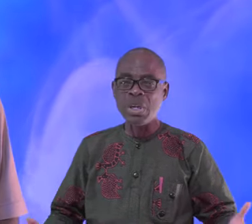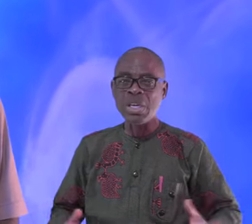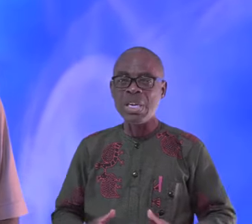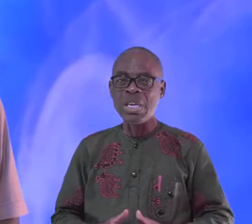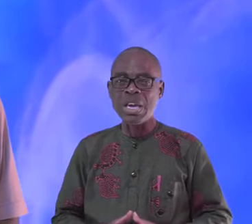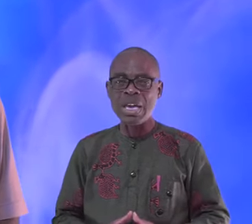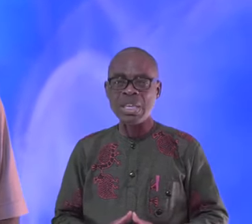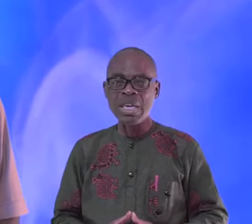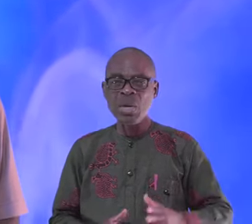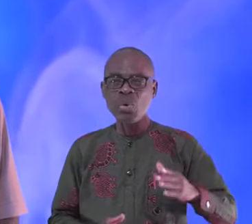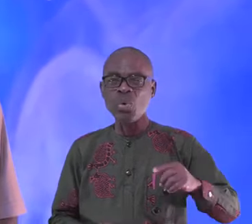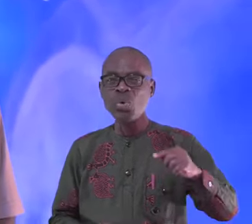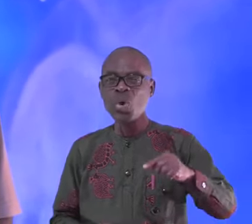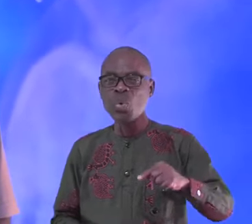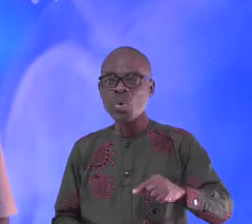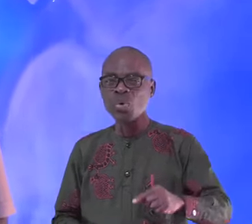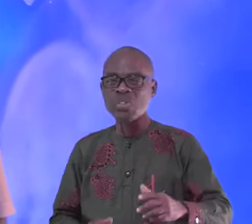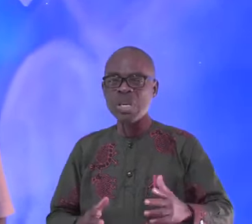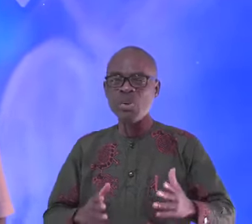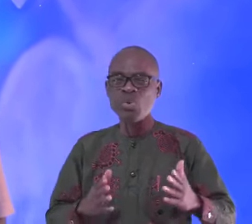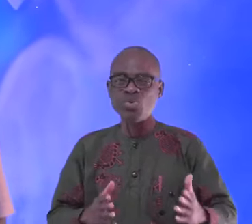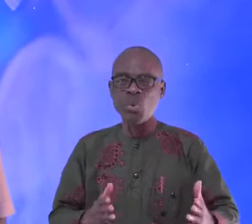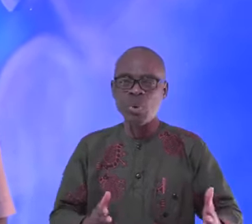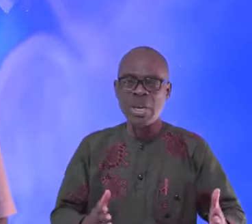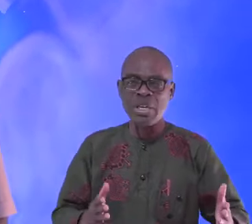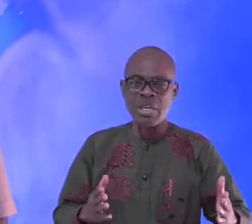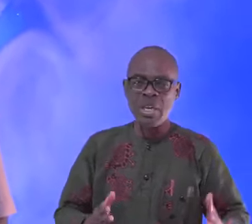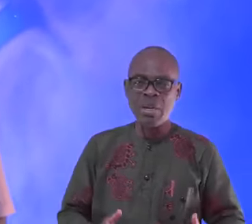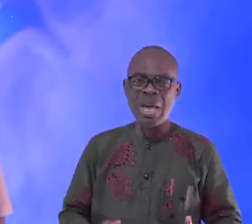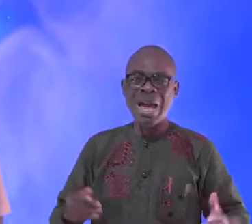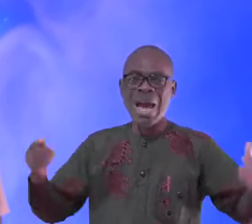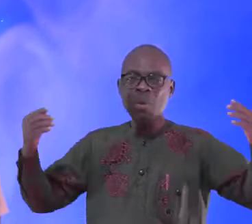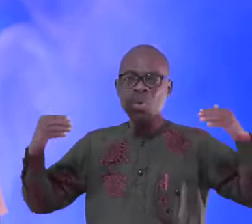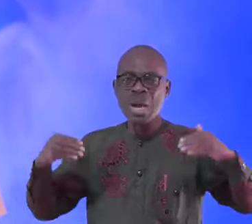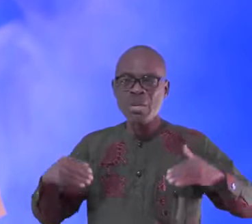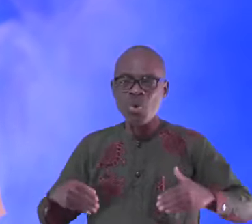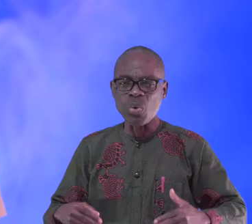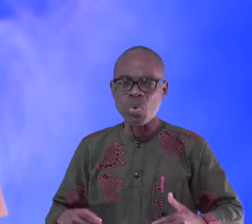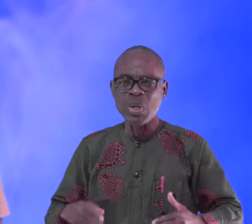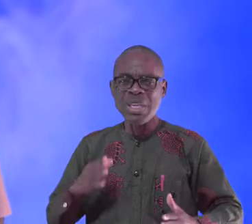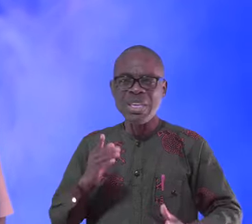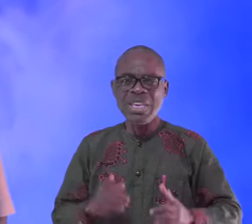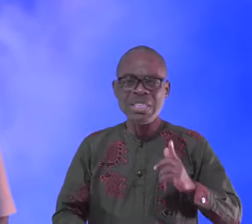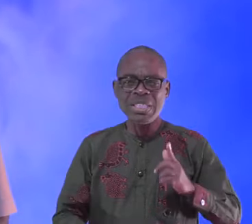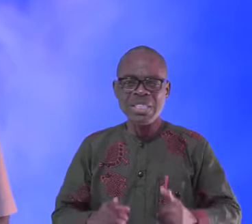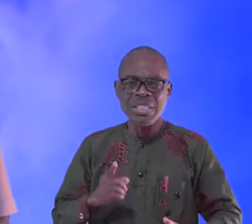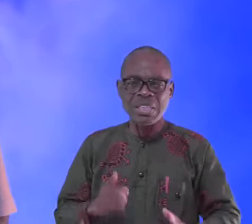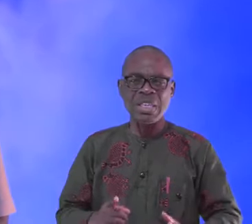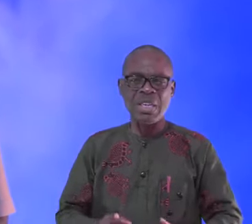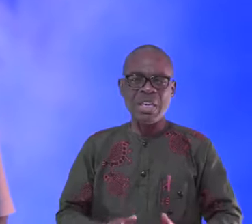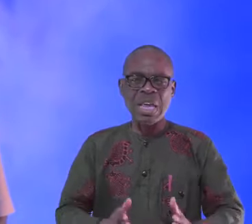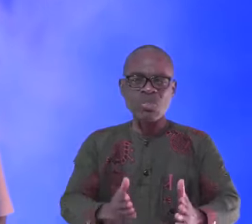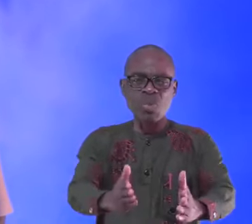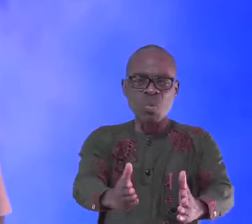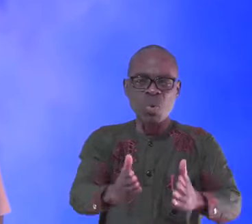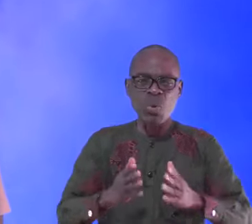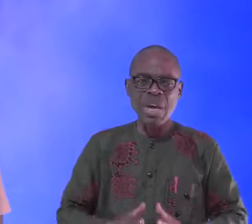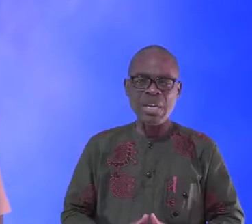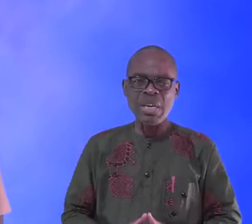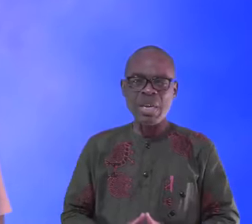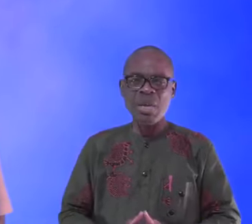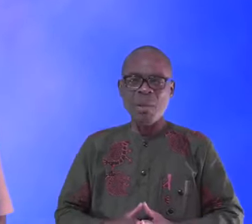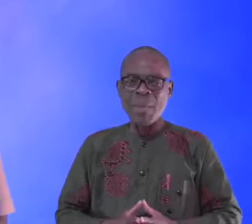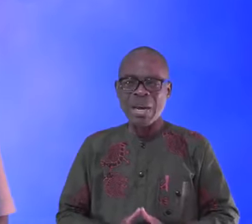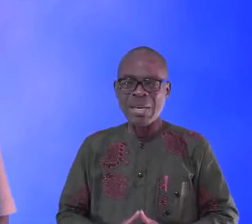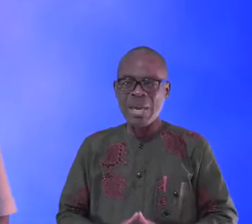unu ihe ilere anya ka unu onwe unu see ụjọ ụkwụ ya niile. A kpọrọ anya oku iji ije na nsọmụkwụ